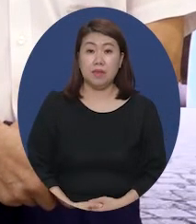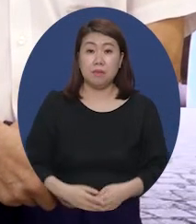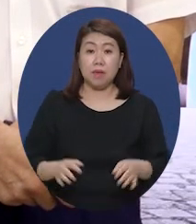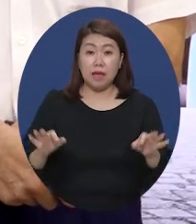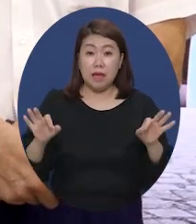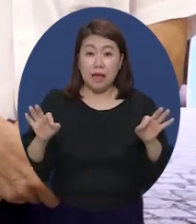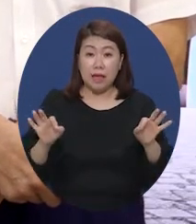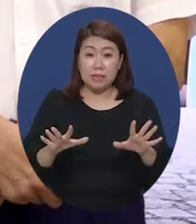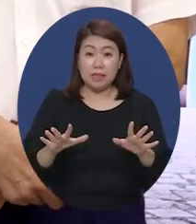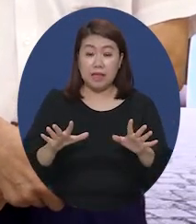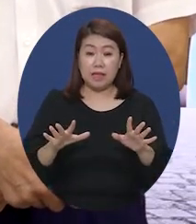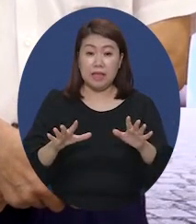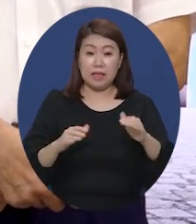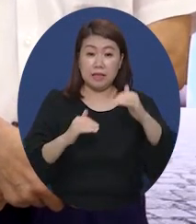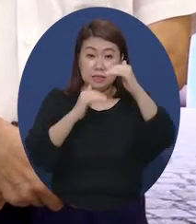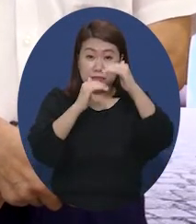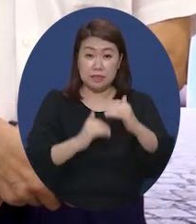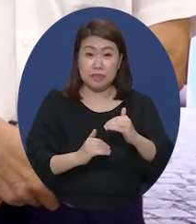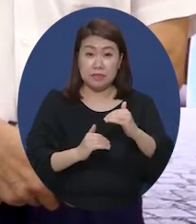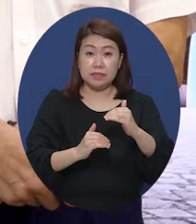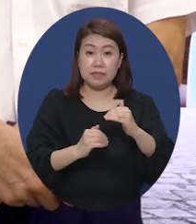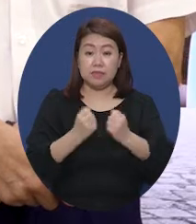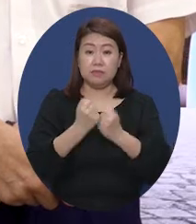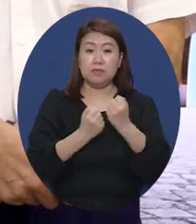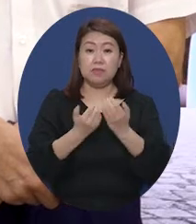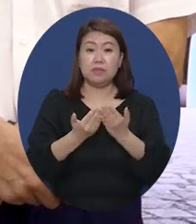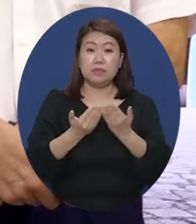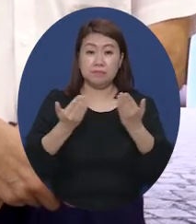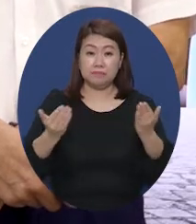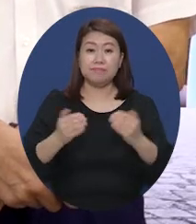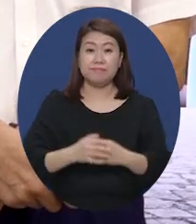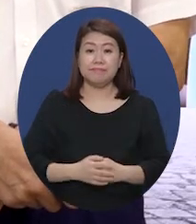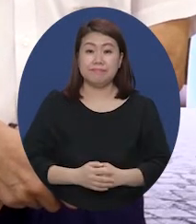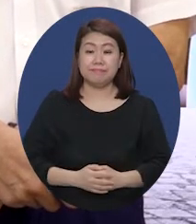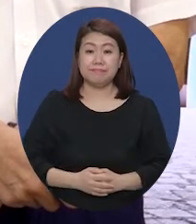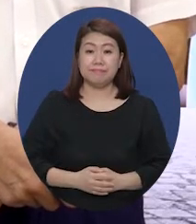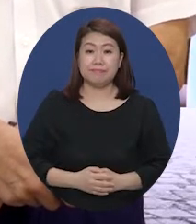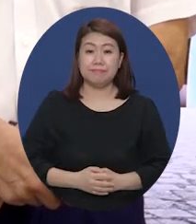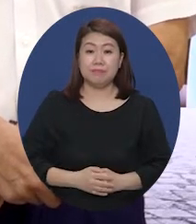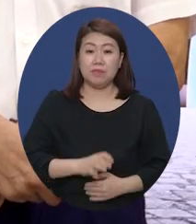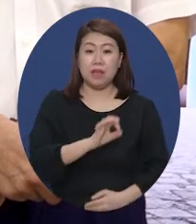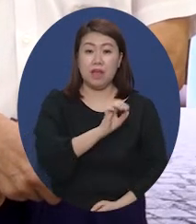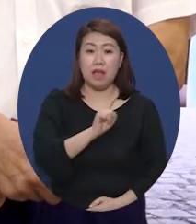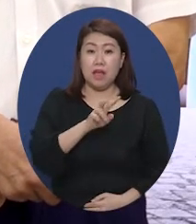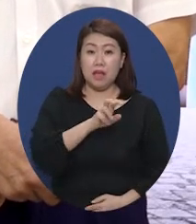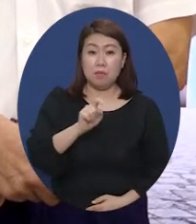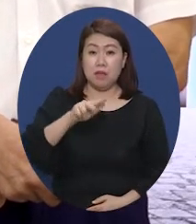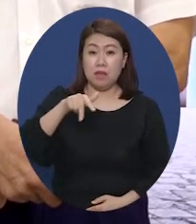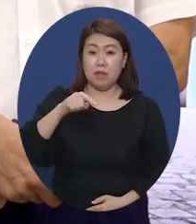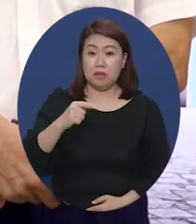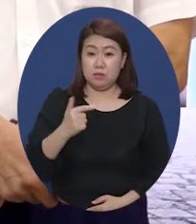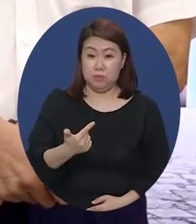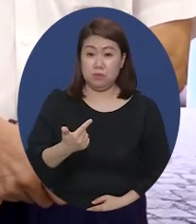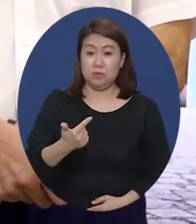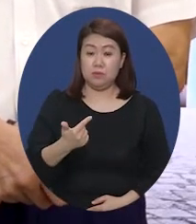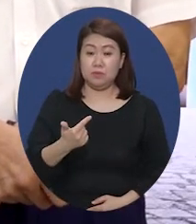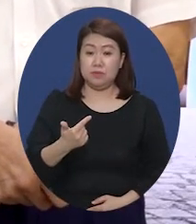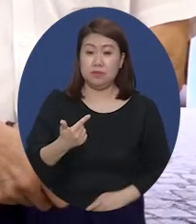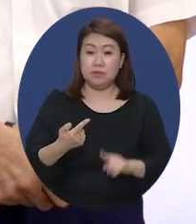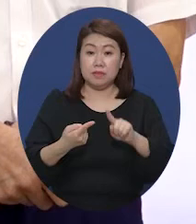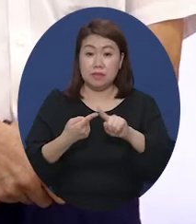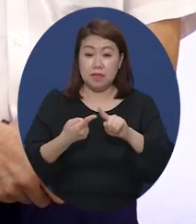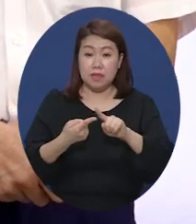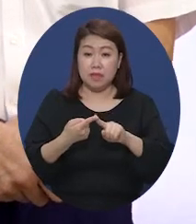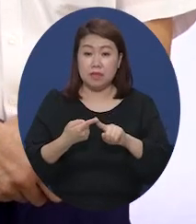아마존 개항에 대해서 여러분 다 알고 있지만은 그래도 조금 개항 정도는 해야 하지 않을까 싶어서 이제 이 부분을 짚고